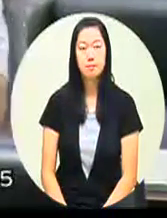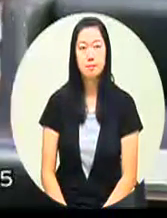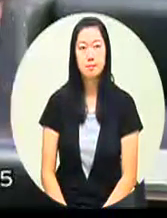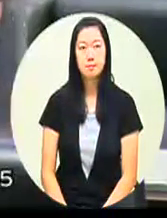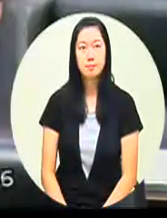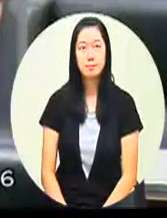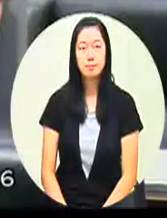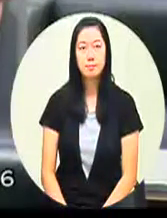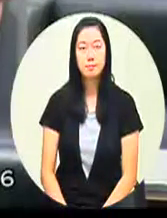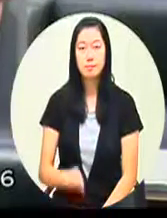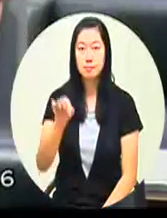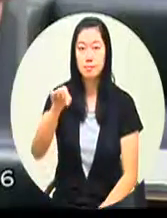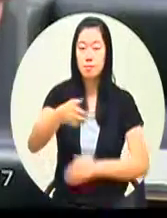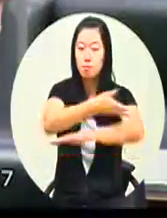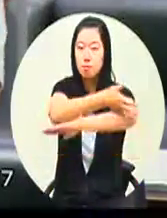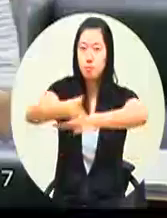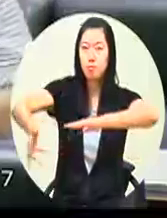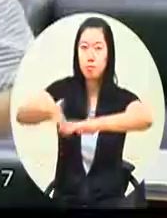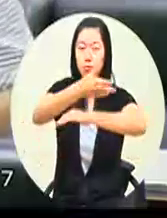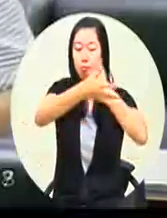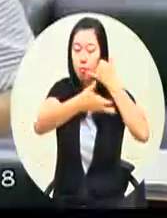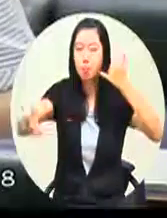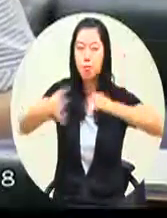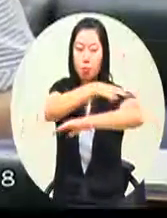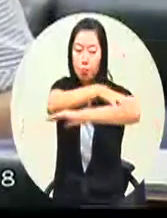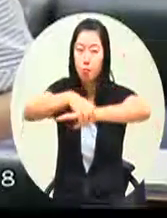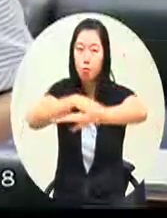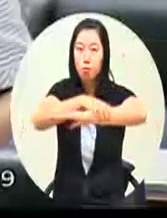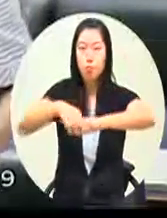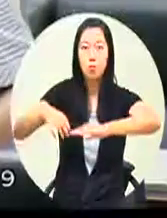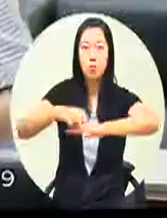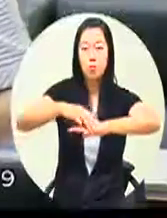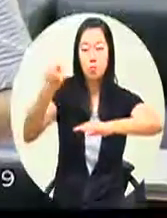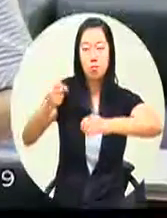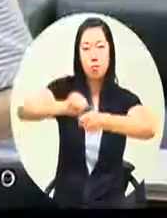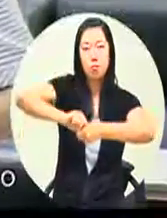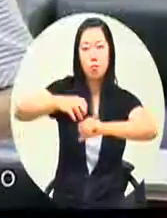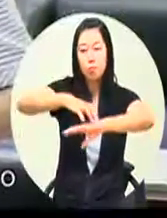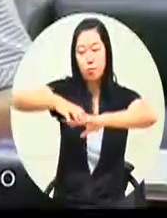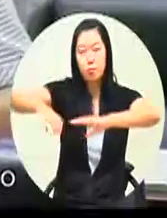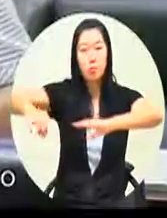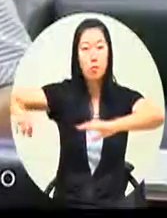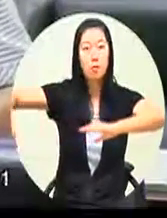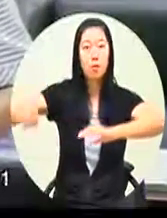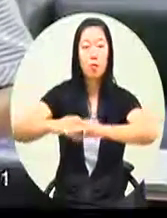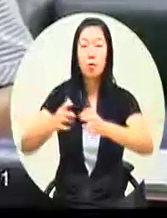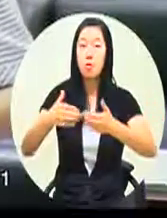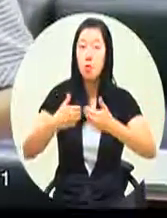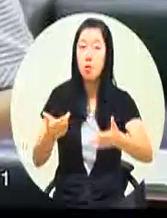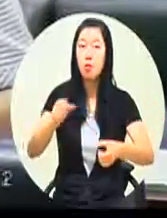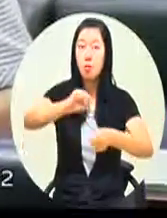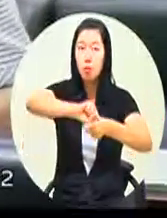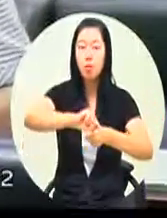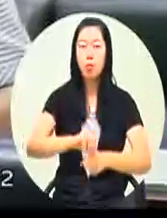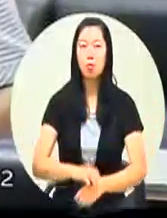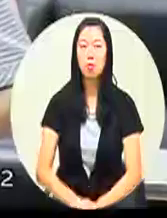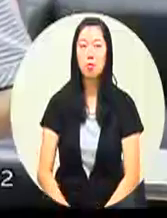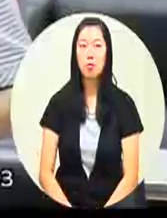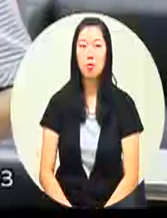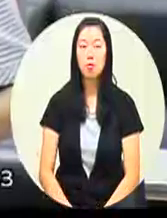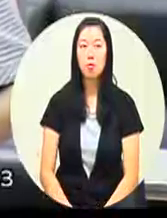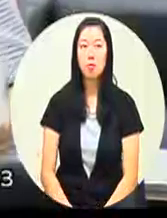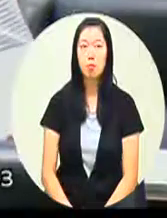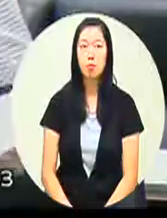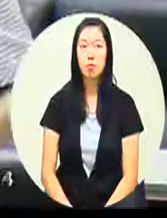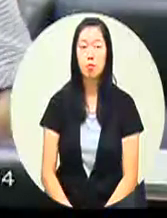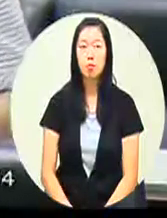个黄坡体延伸案到底要不要做啊？水工模型呢都做了嘛哈，到底要不要做？总该